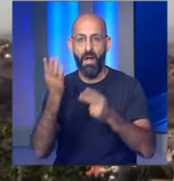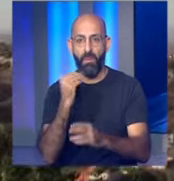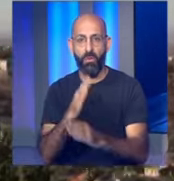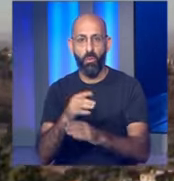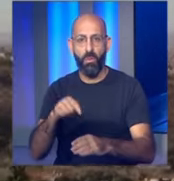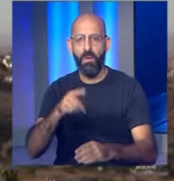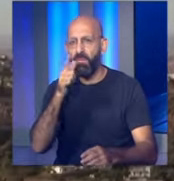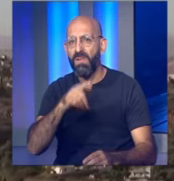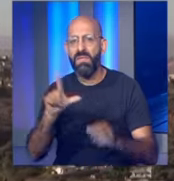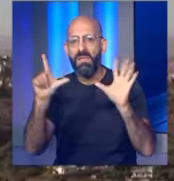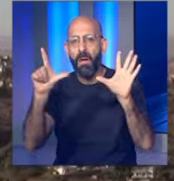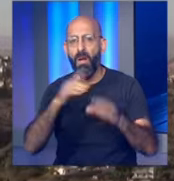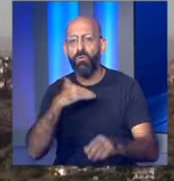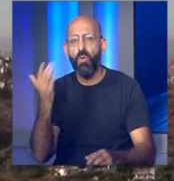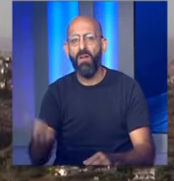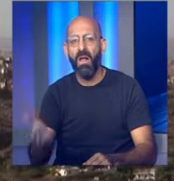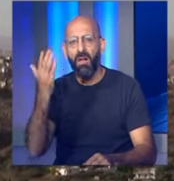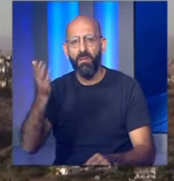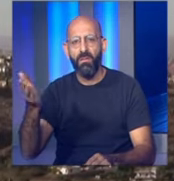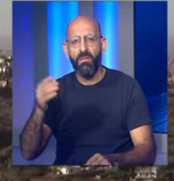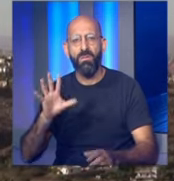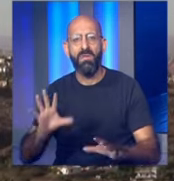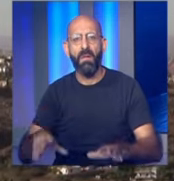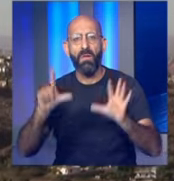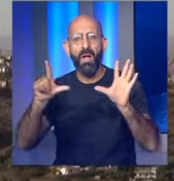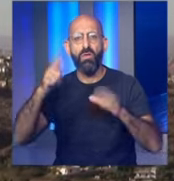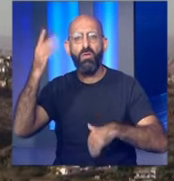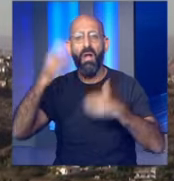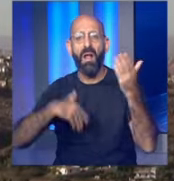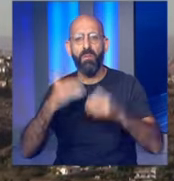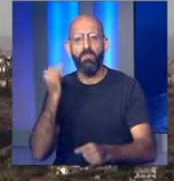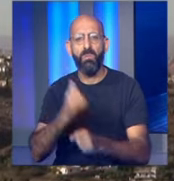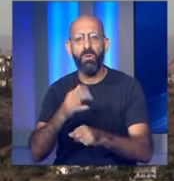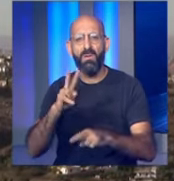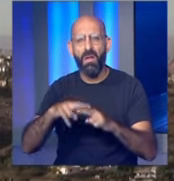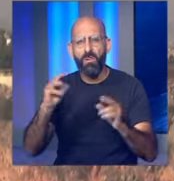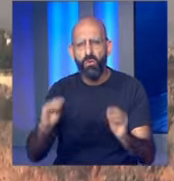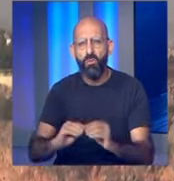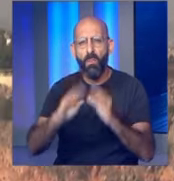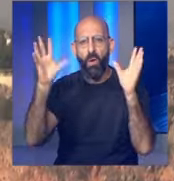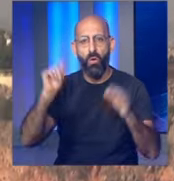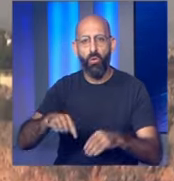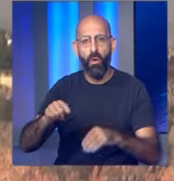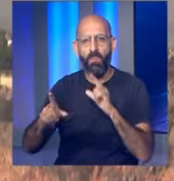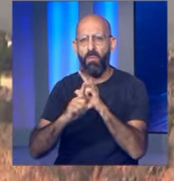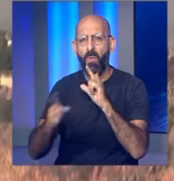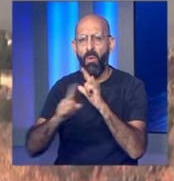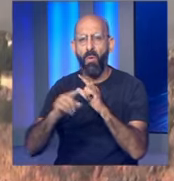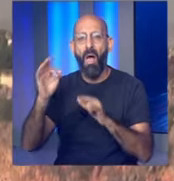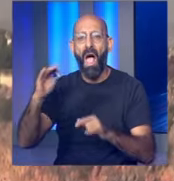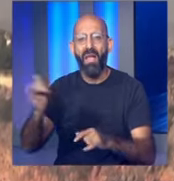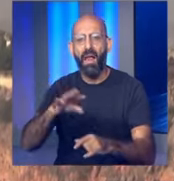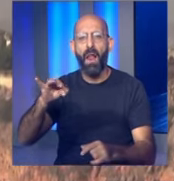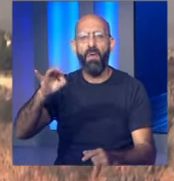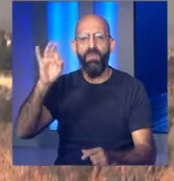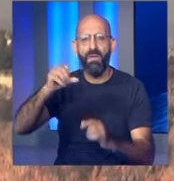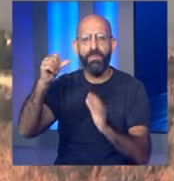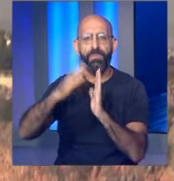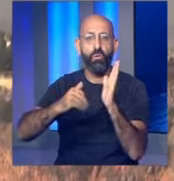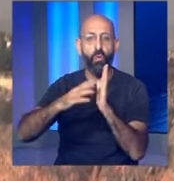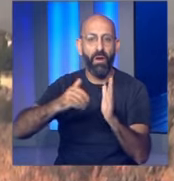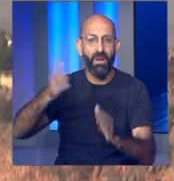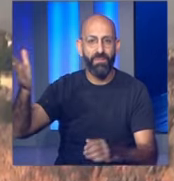اللبنانية كانت قد أعلنت قبل ظهر اليوم عن 7 شهداء و17 جريحا جراء الغارة العدوانية الإسرائيلية فجر